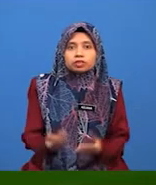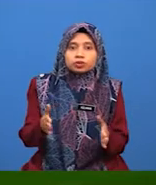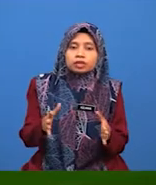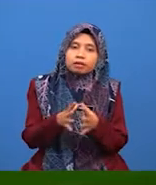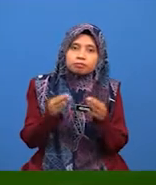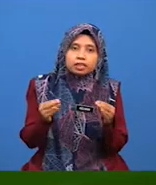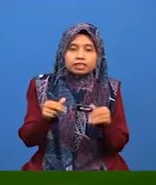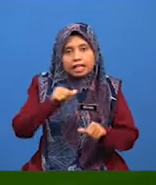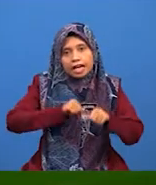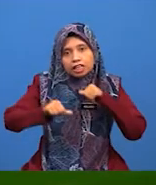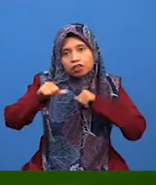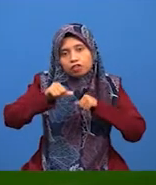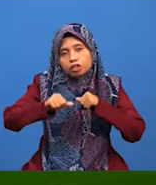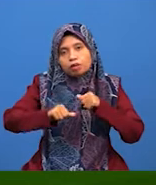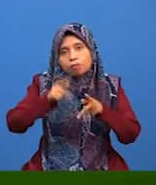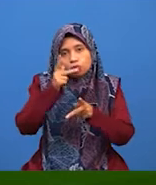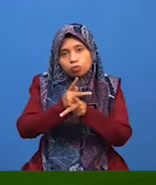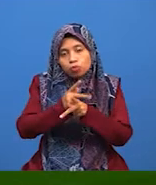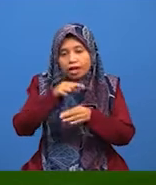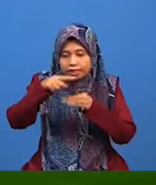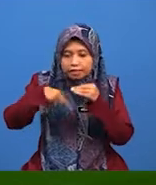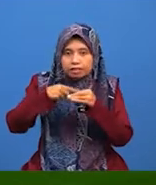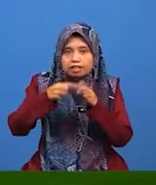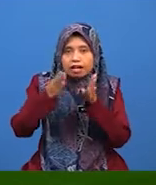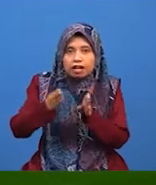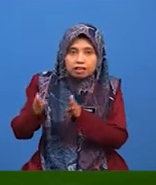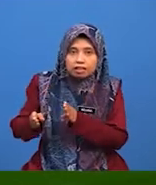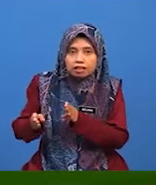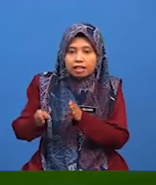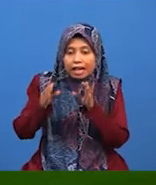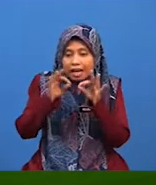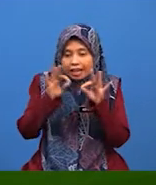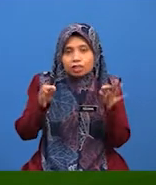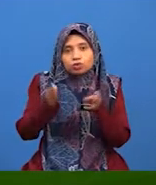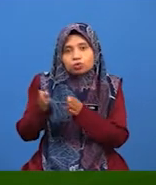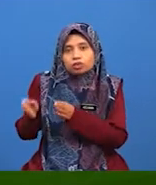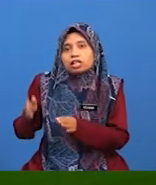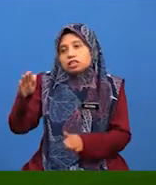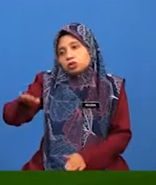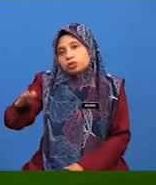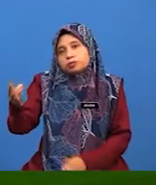Sudah selesai aktiviti pengukuhan tentang ayat susunan songsang pada hari ini.